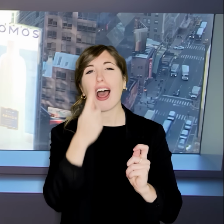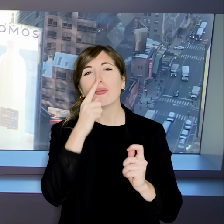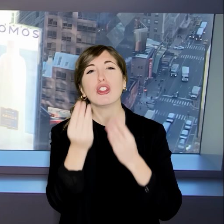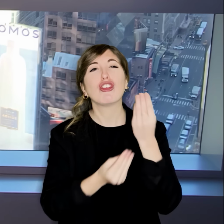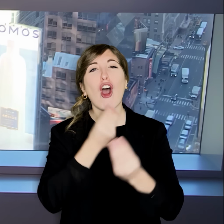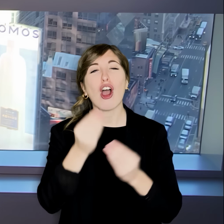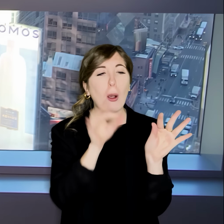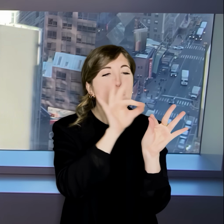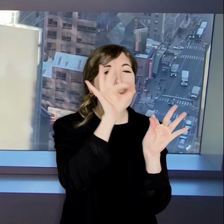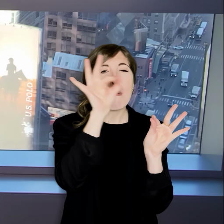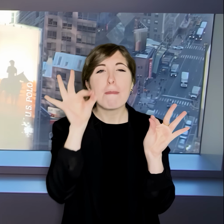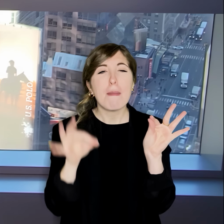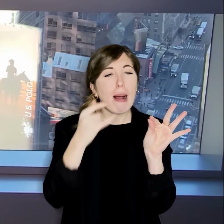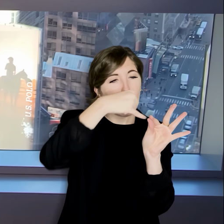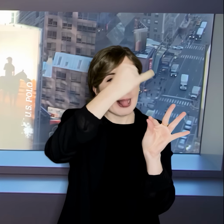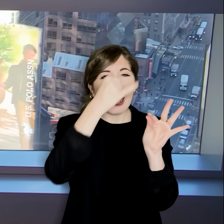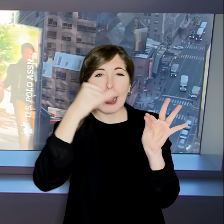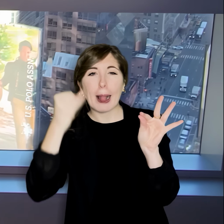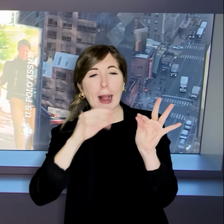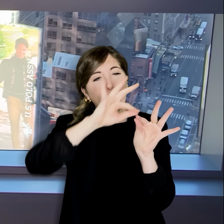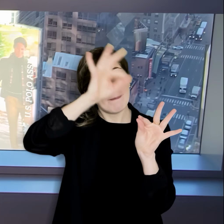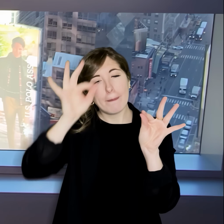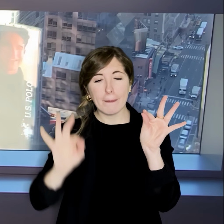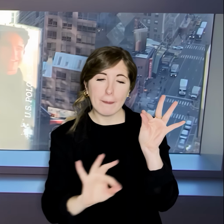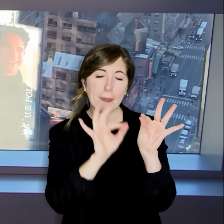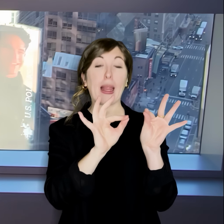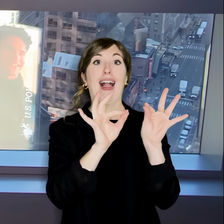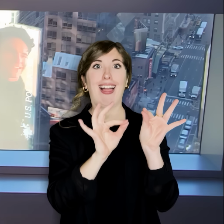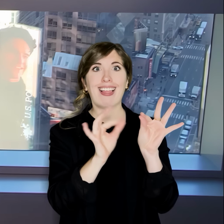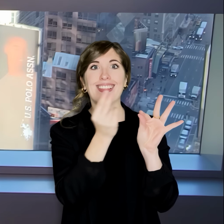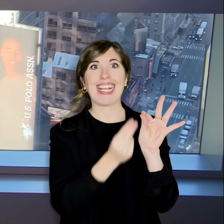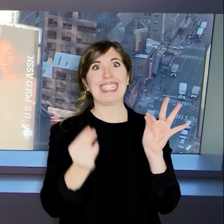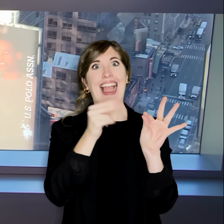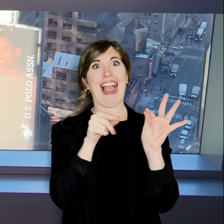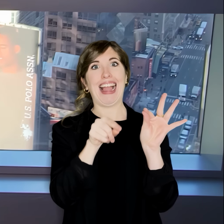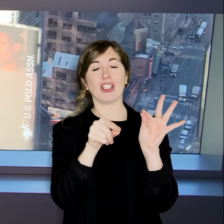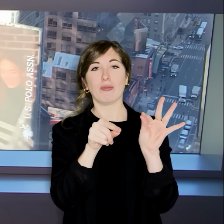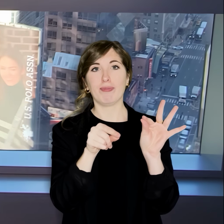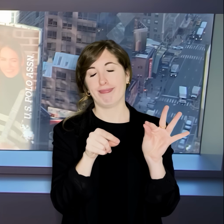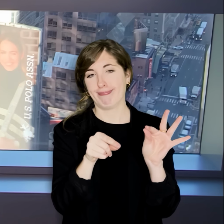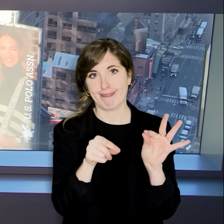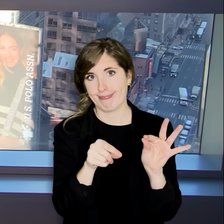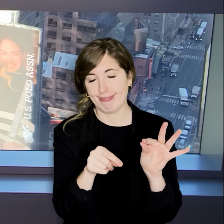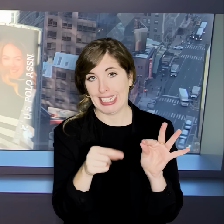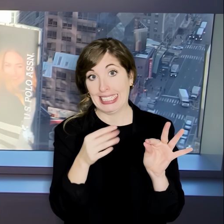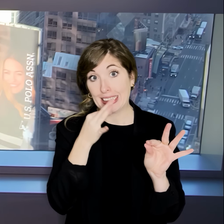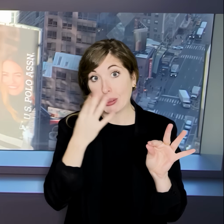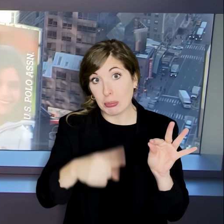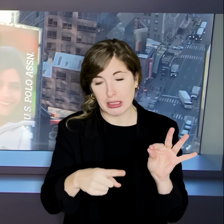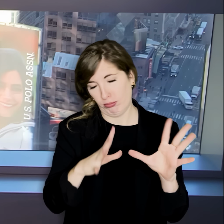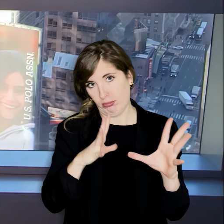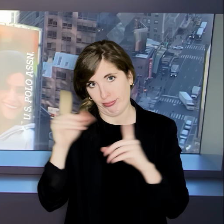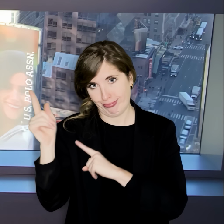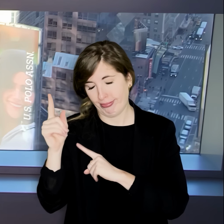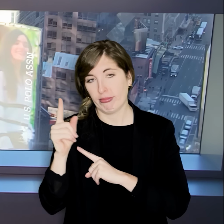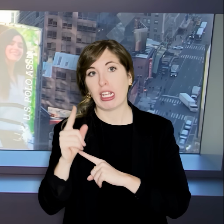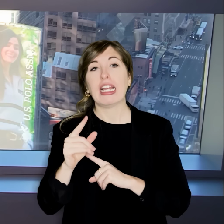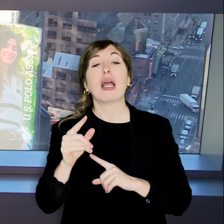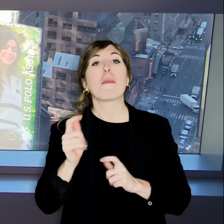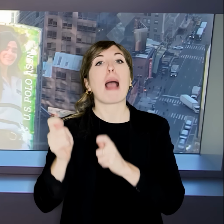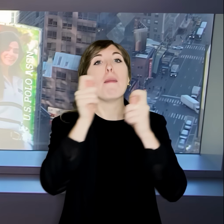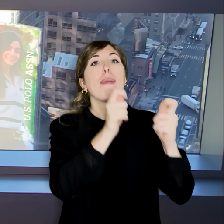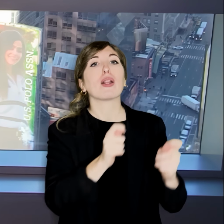lo facevo uiva i puntini e compariva che cosa comparirà Ecco in realtà non è questo la mappatura significa e